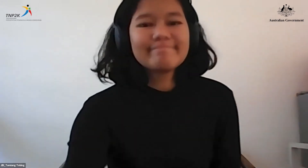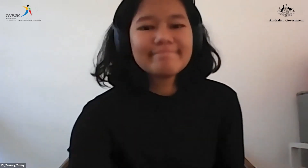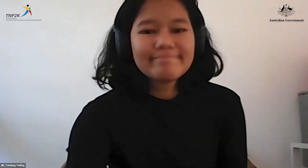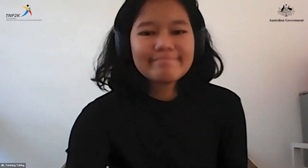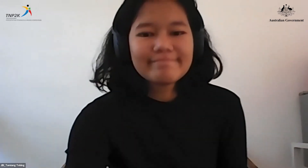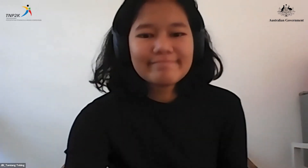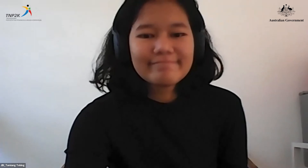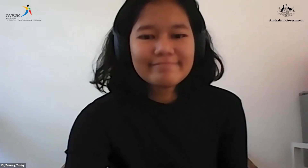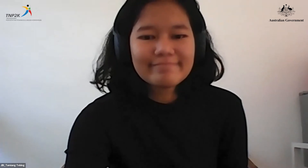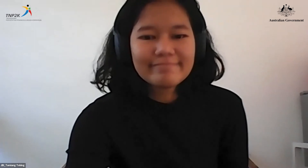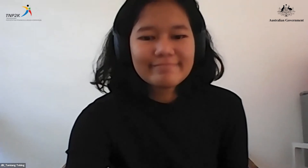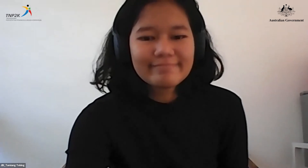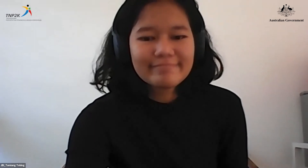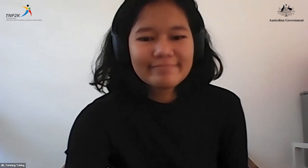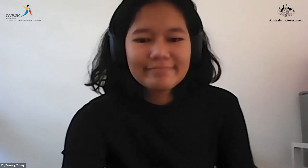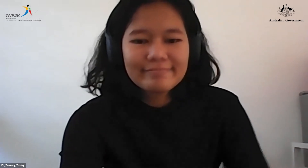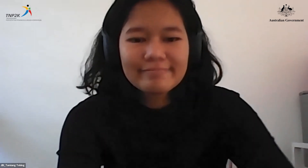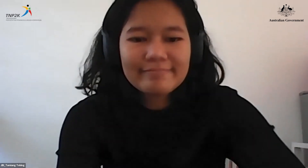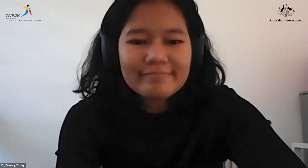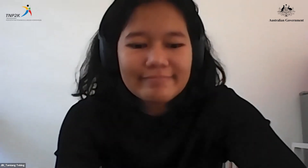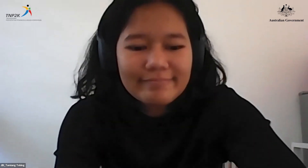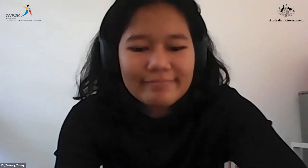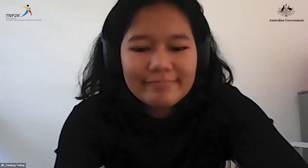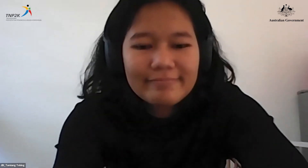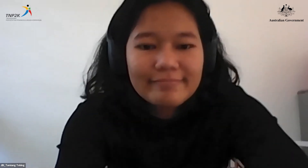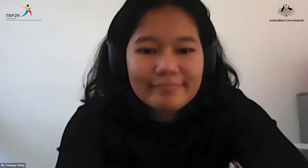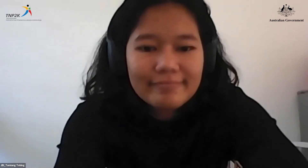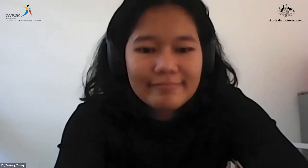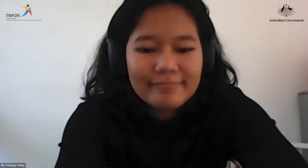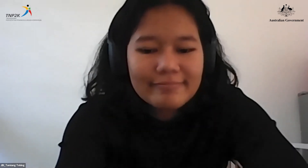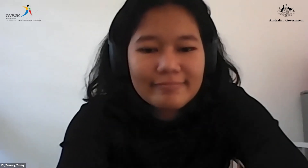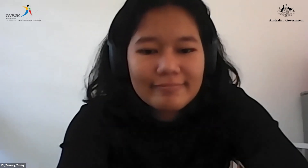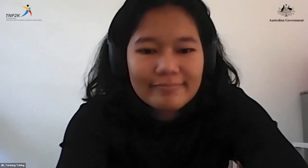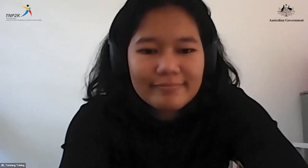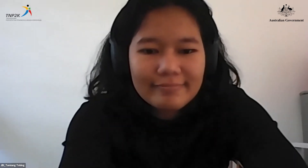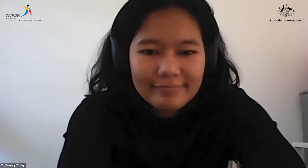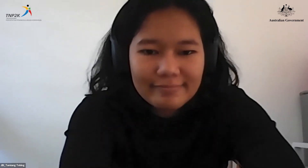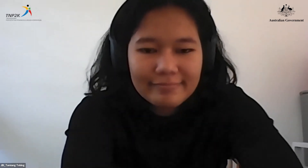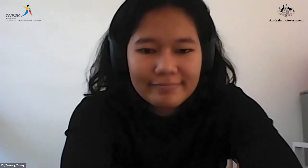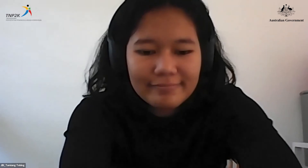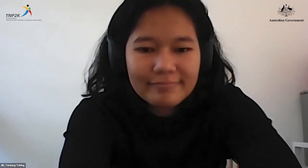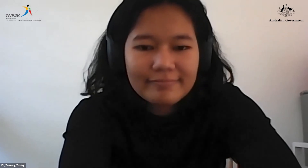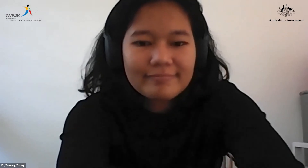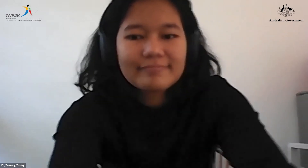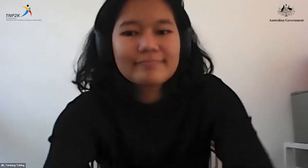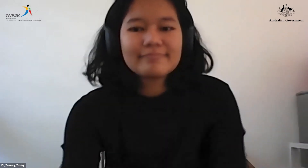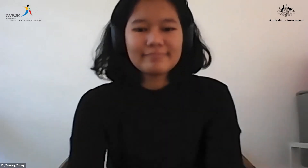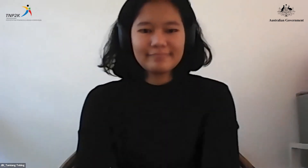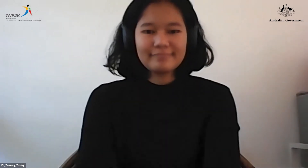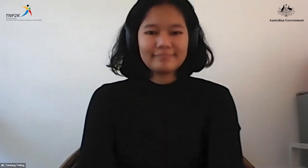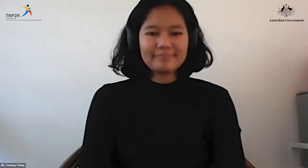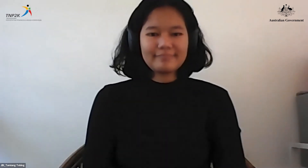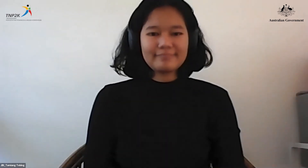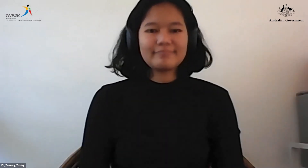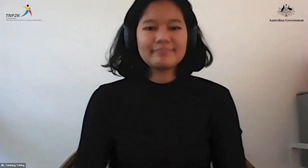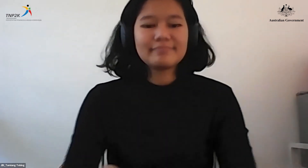Waalaikumsalam warahmatullahi wabarakatuh. Terima kasih Pak Dr. Rizalwan. Sukses selalu, sehat selalu untuk semuanya. Bapak